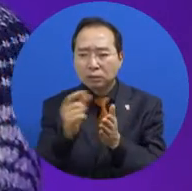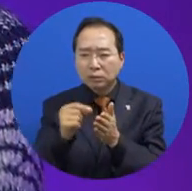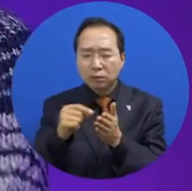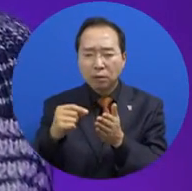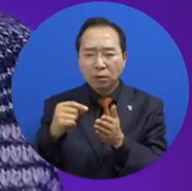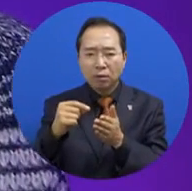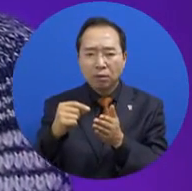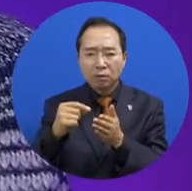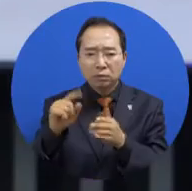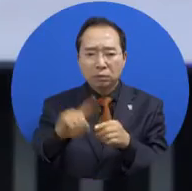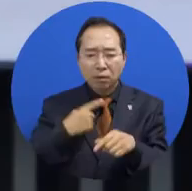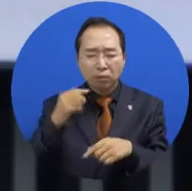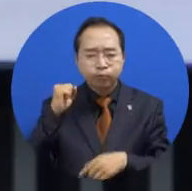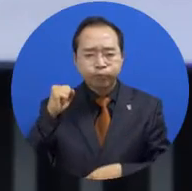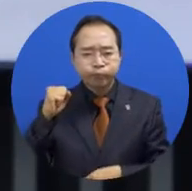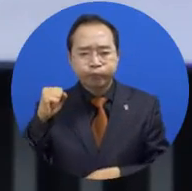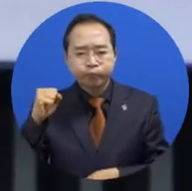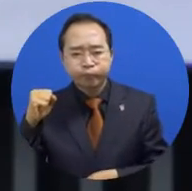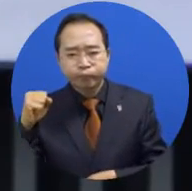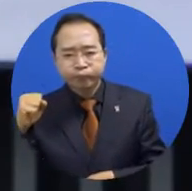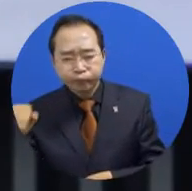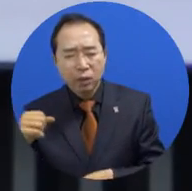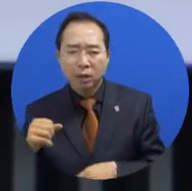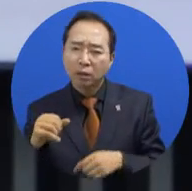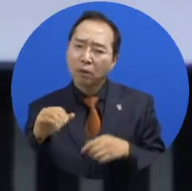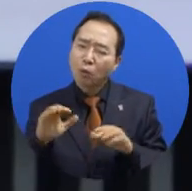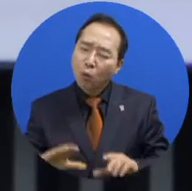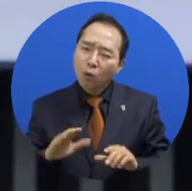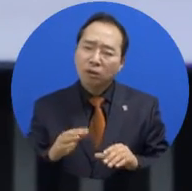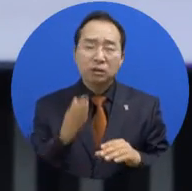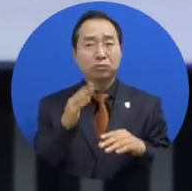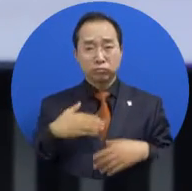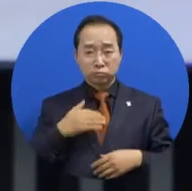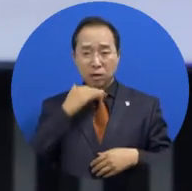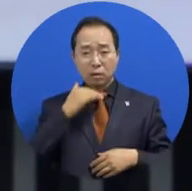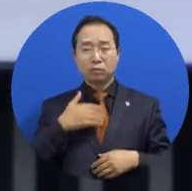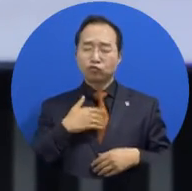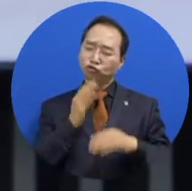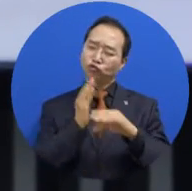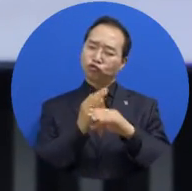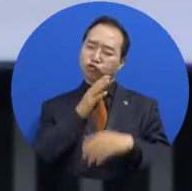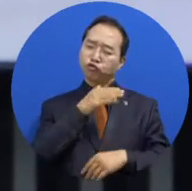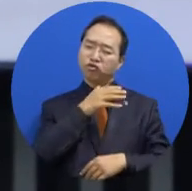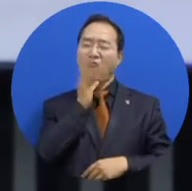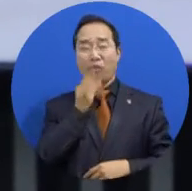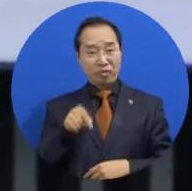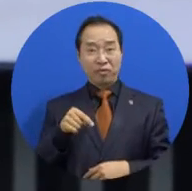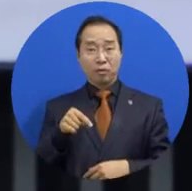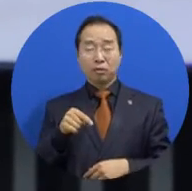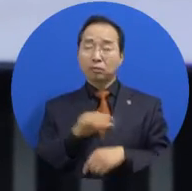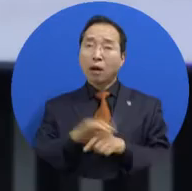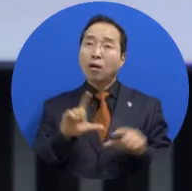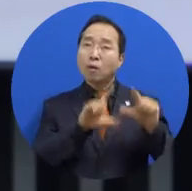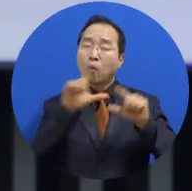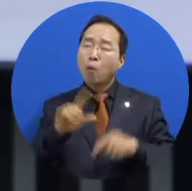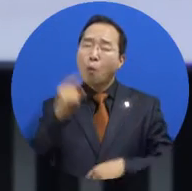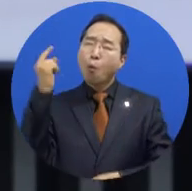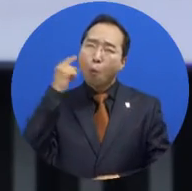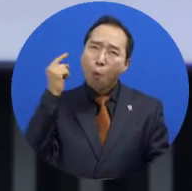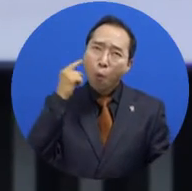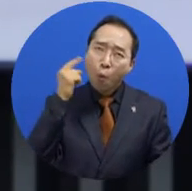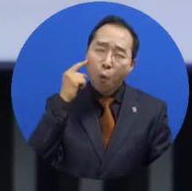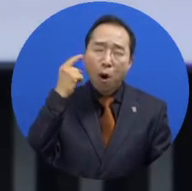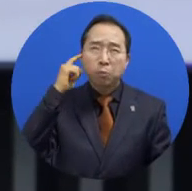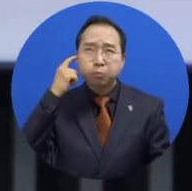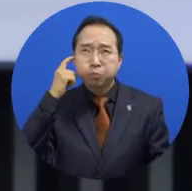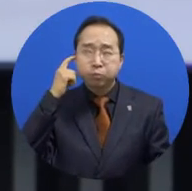이제 이끌려갔고 이렇게 해서 이제 중년을 이렇게 잘 통과하게 됐을까 이거에 대한 근원적인 생각을